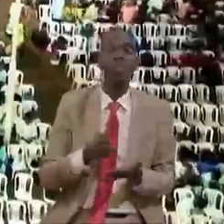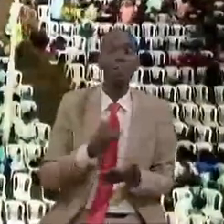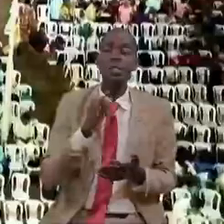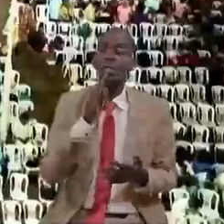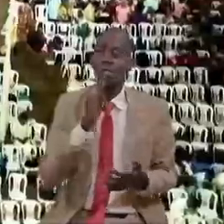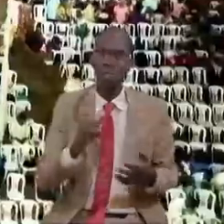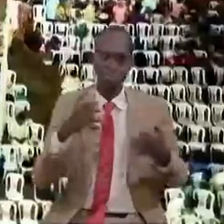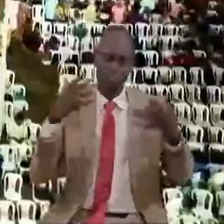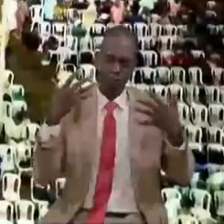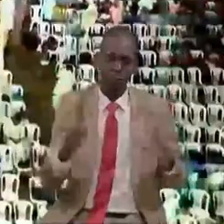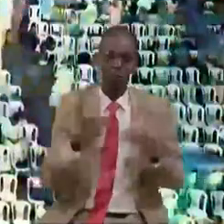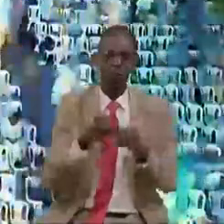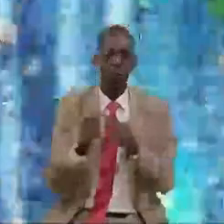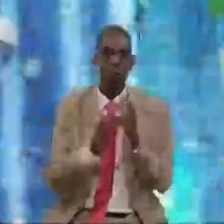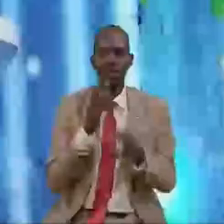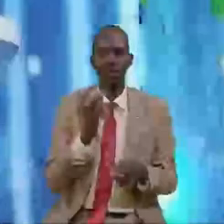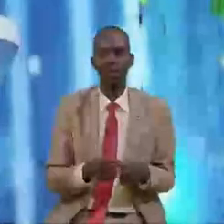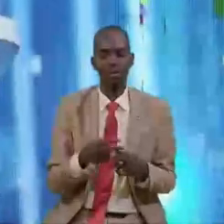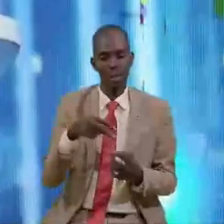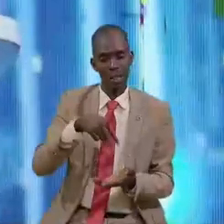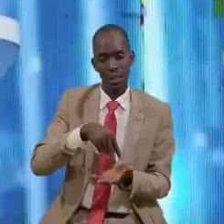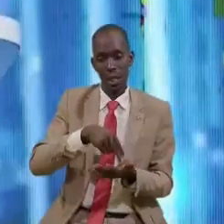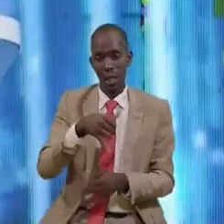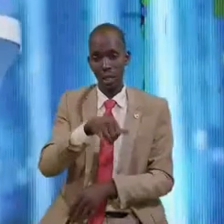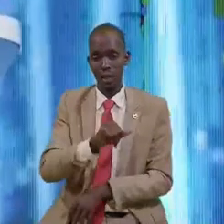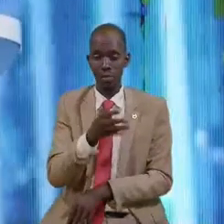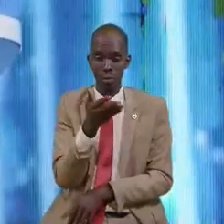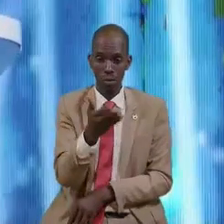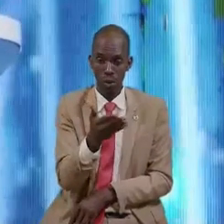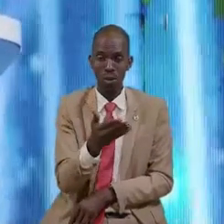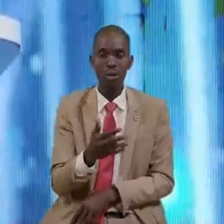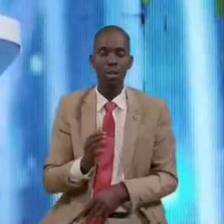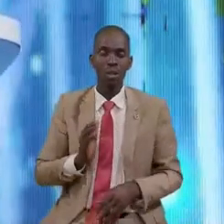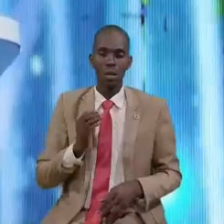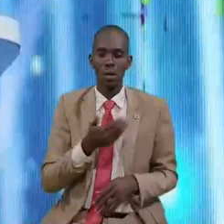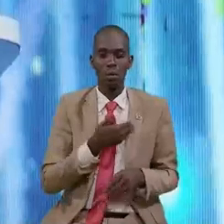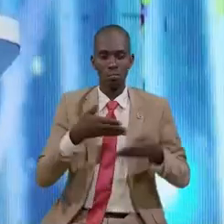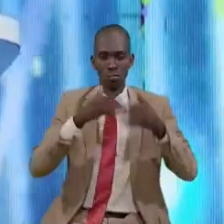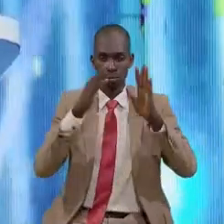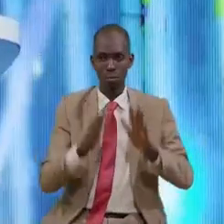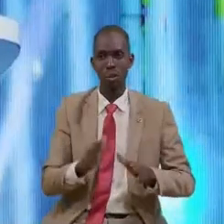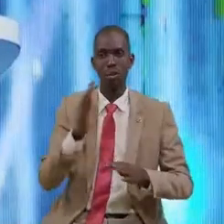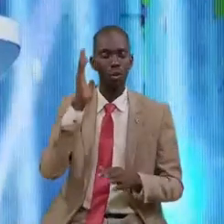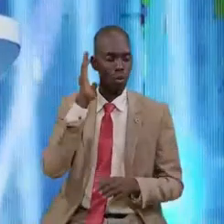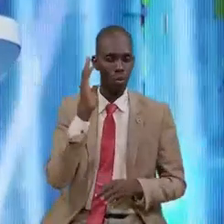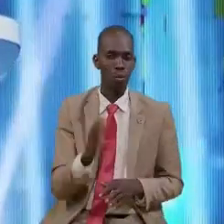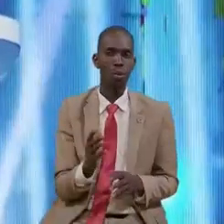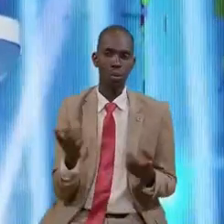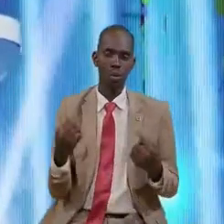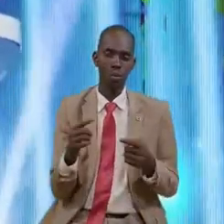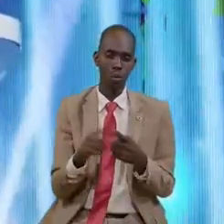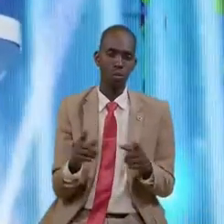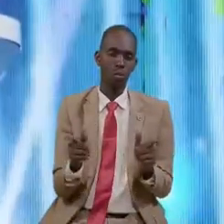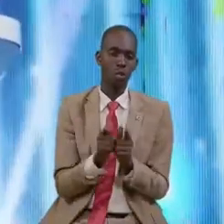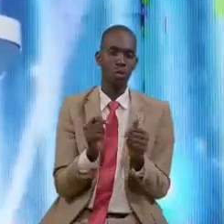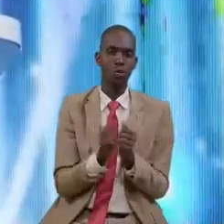fait. Toujours debout, les conseillers viendront à vous pour prendre